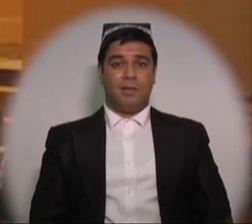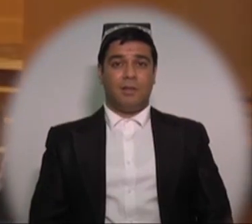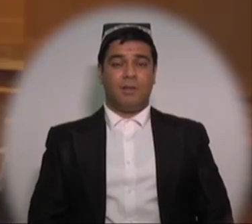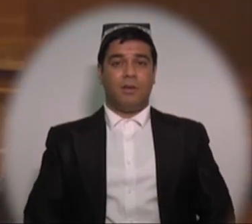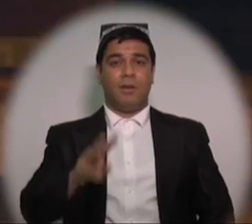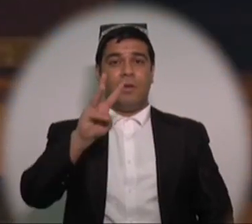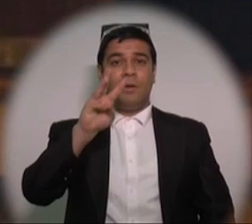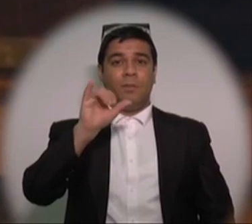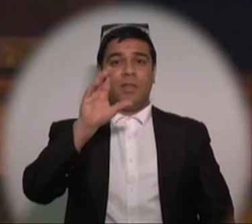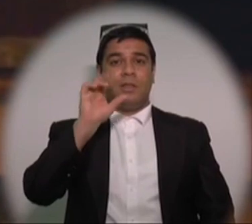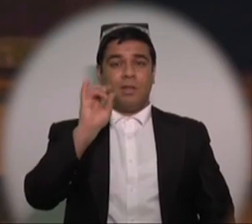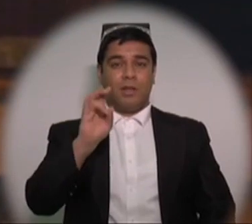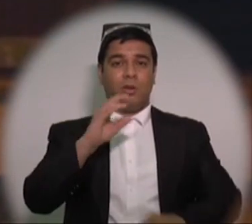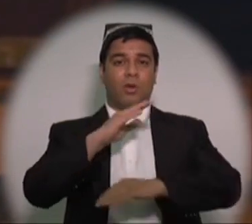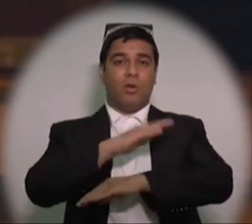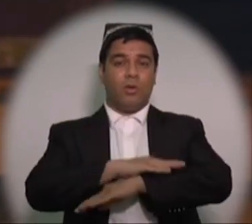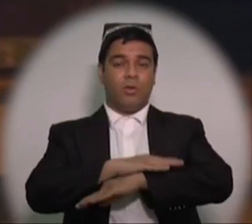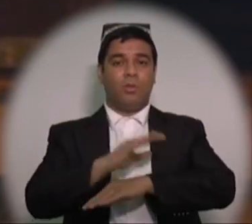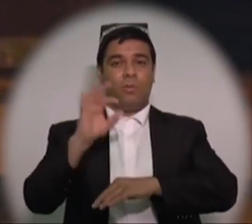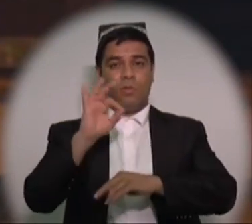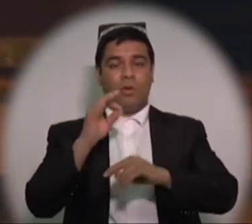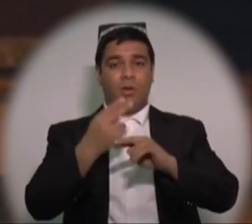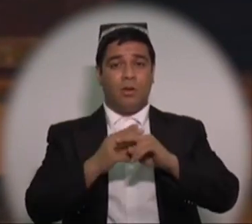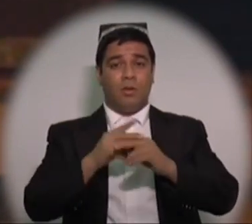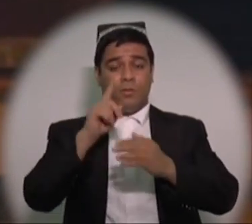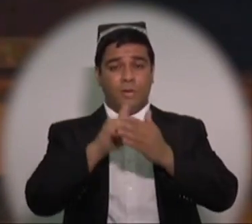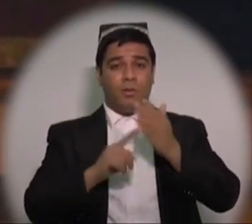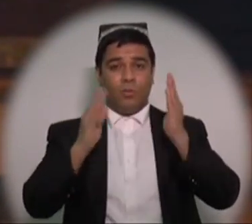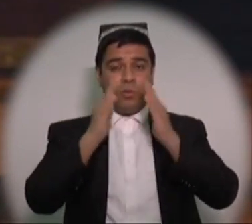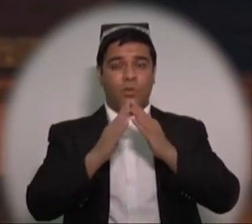mesken adabı deyip atanmış İslami adablarını